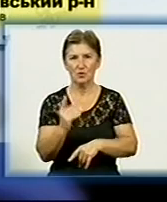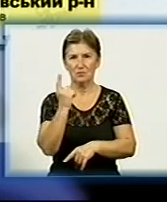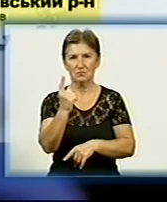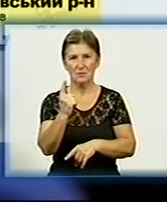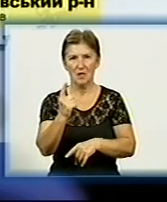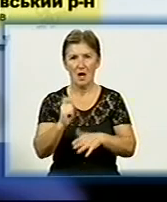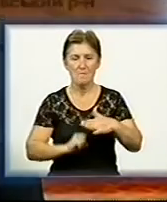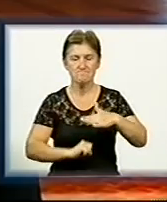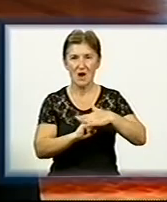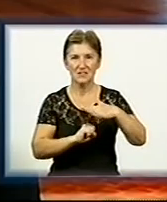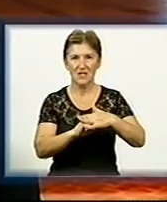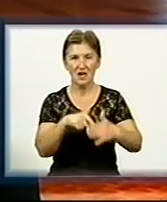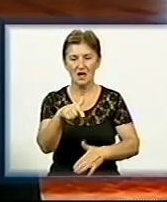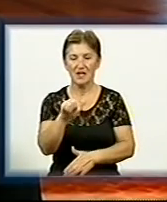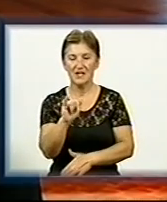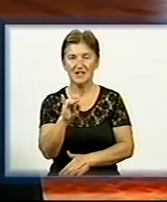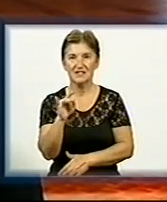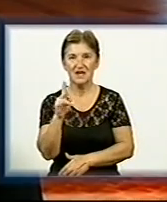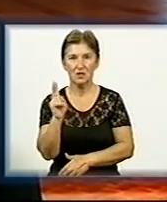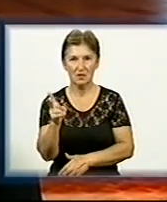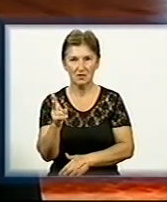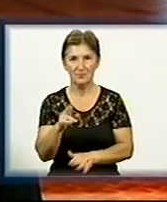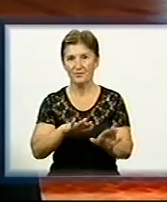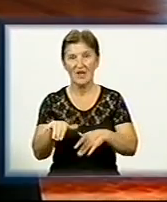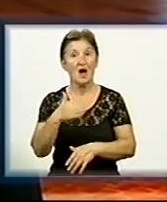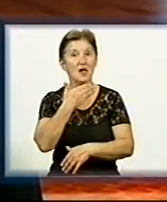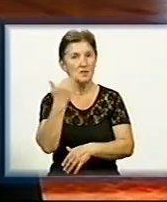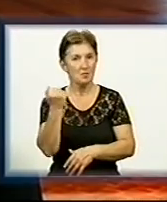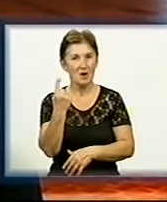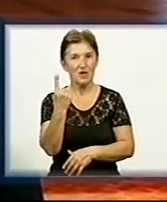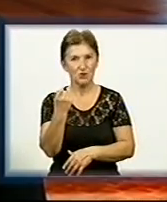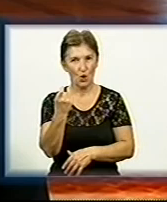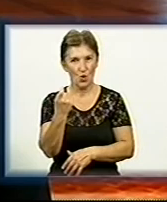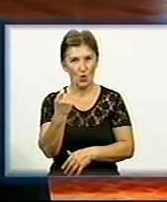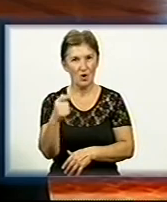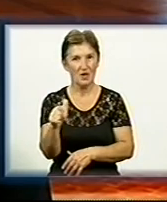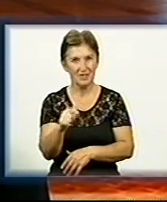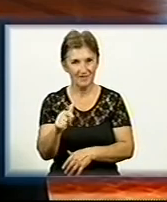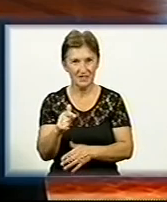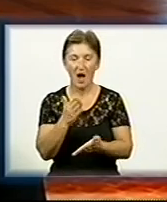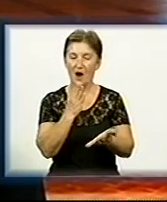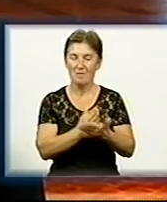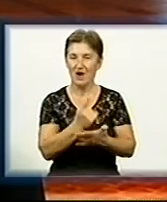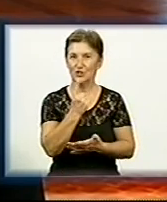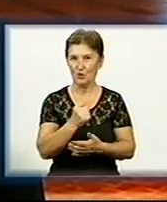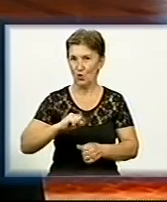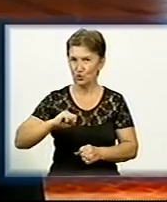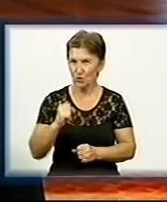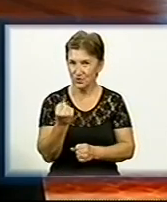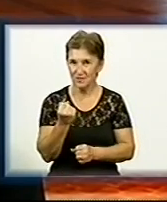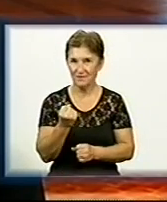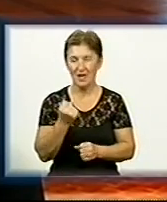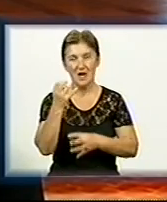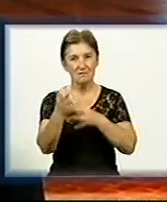«Гірник». Не май 100 карбованців, а май 100 друзів. 30 липня у світі відзначають